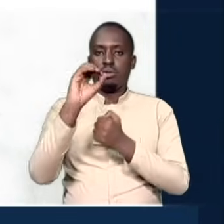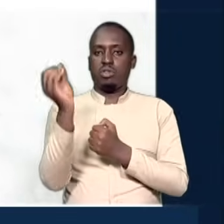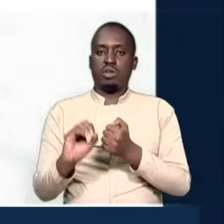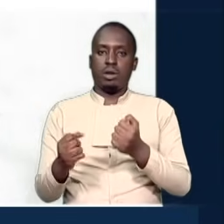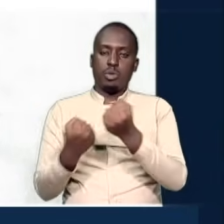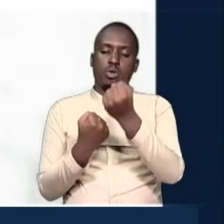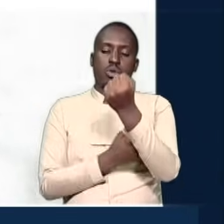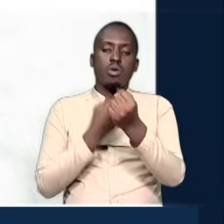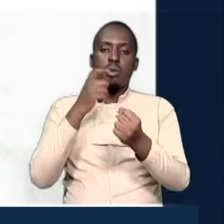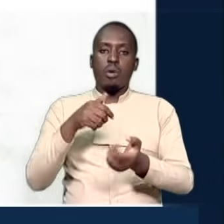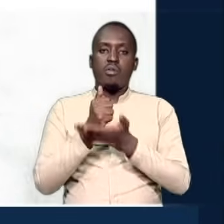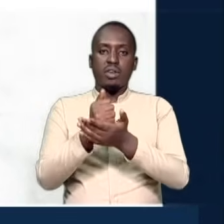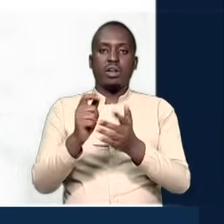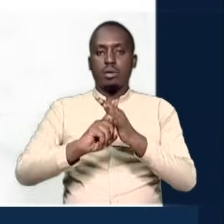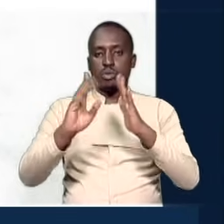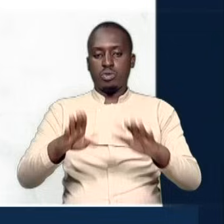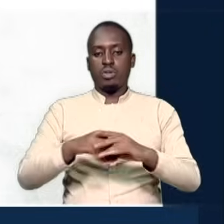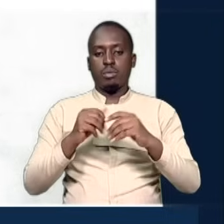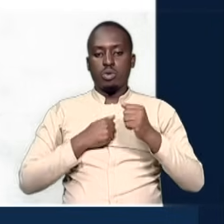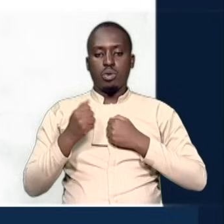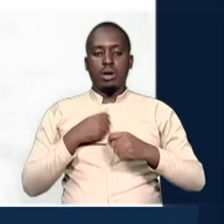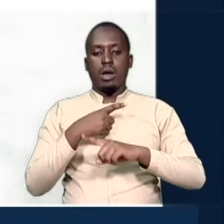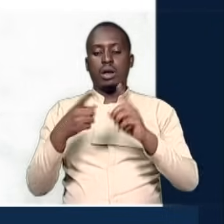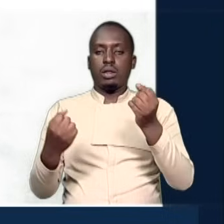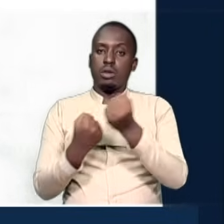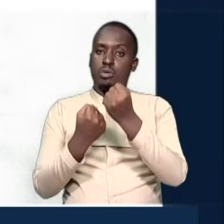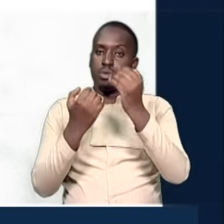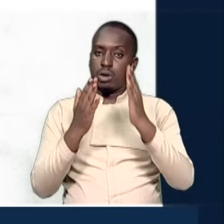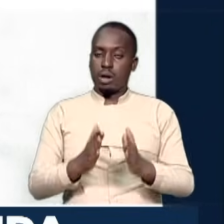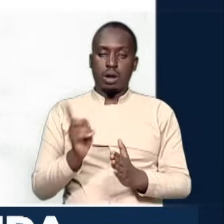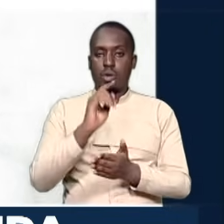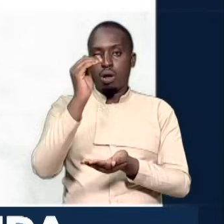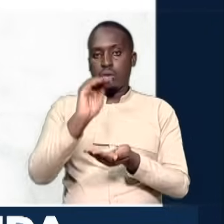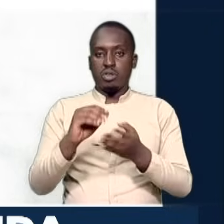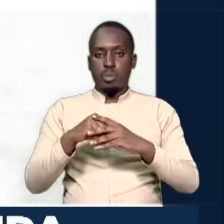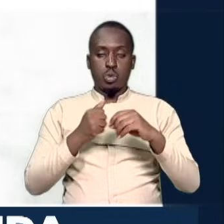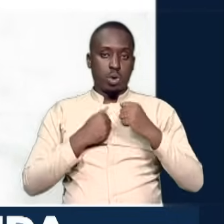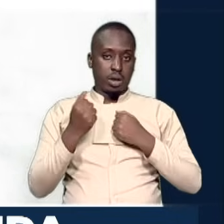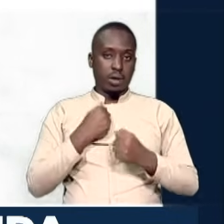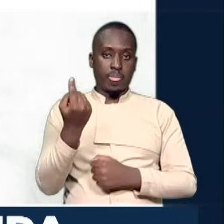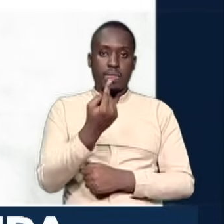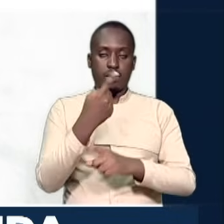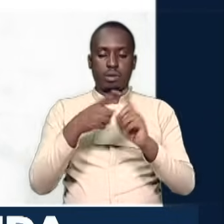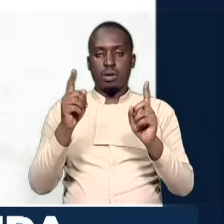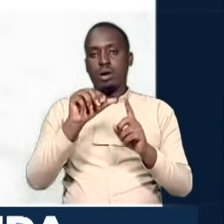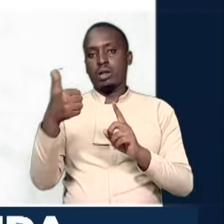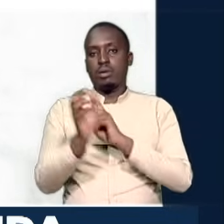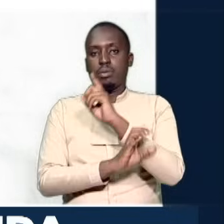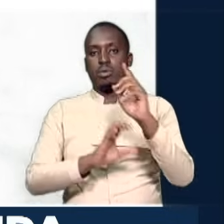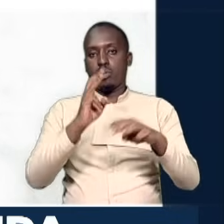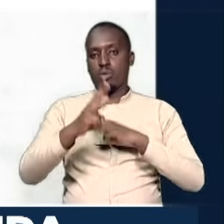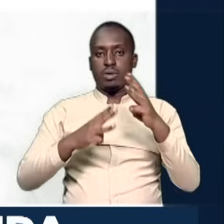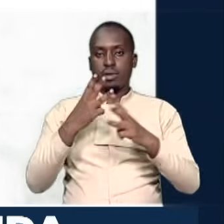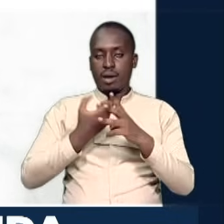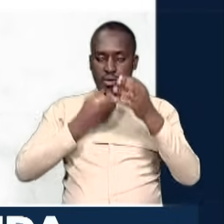ikwiye kubifasha impunzi ziri mu Rwanda. Gusa iyi nkunga ntiyagabanyijwe ku mpunzi ziri mu Rwanda gusa, ahubwo no mu bindi bihugu ku isi